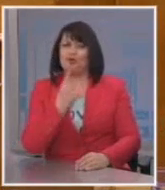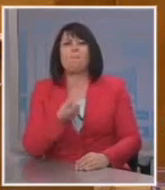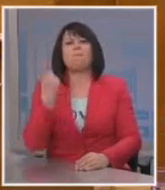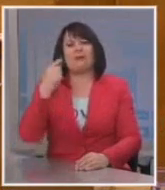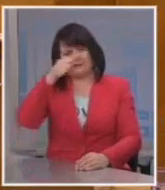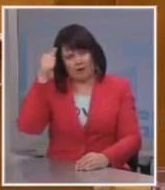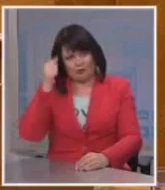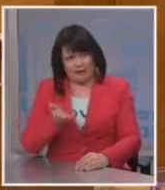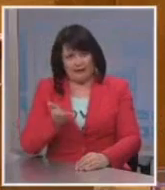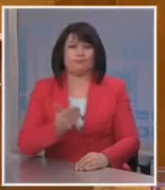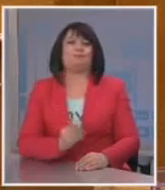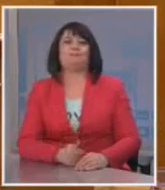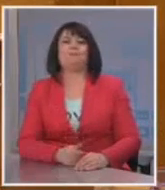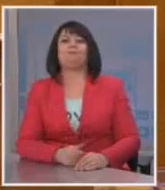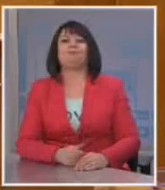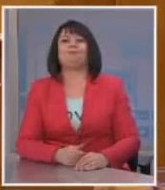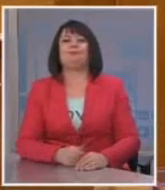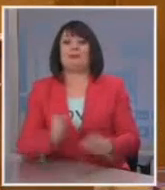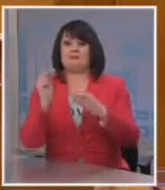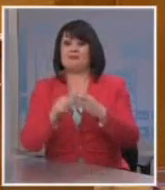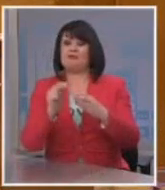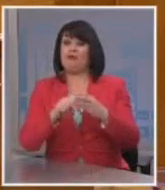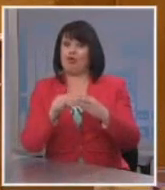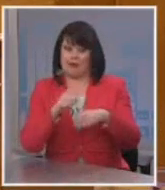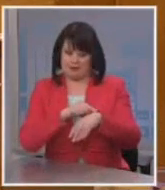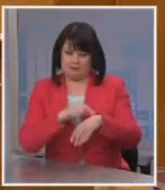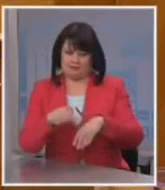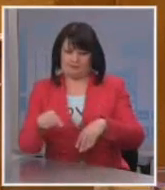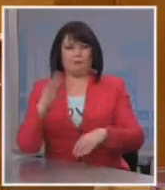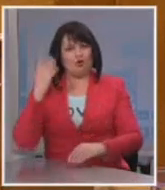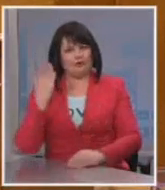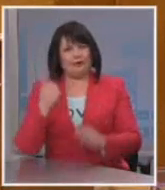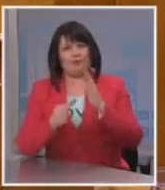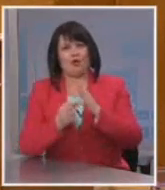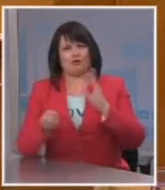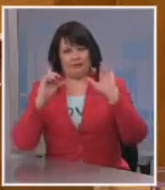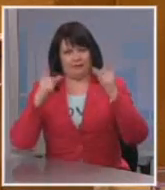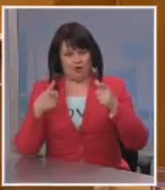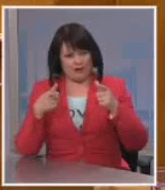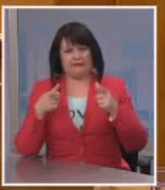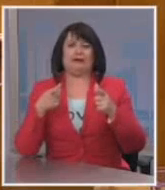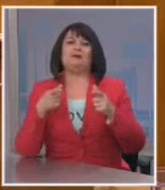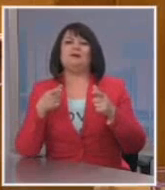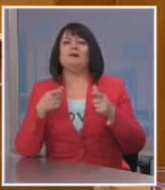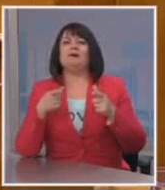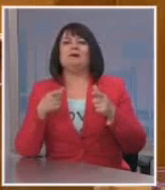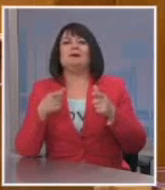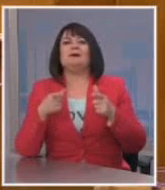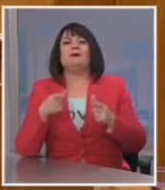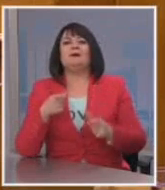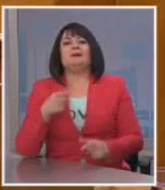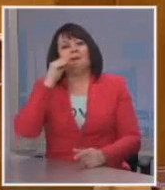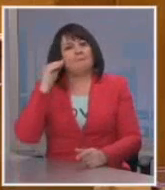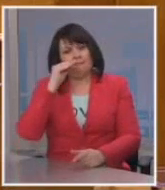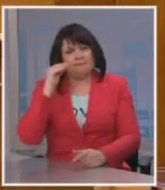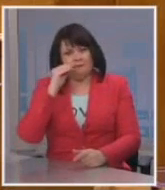καλοκαίρι, κατά τη διάρκεια της ψηφοφορίας, ο τότε πρόεδρος της Νέας Δημοκρατίας, ο Βαγγέλης ο